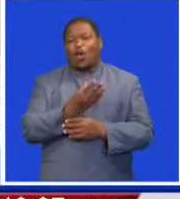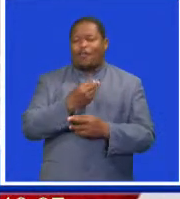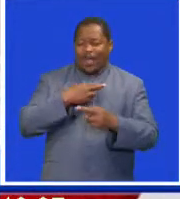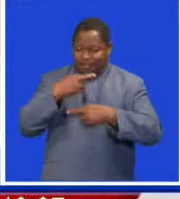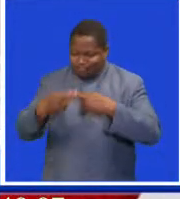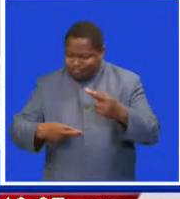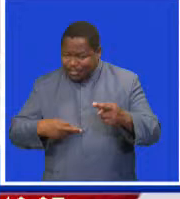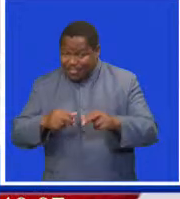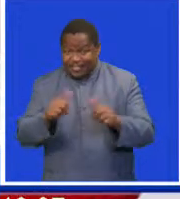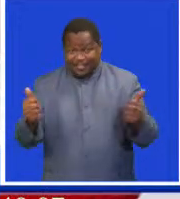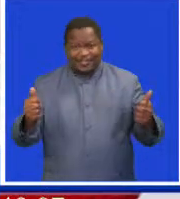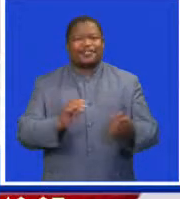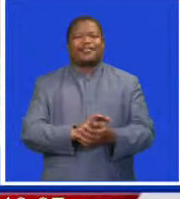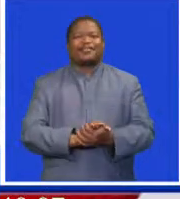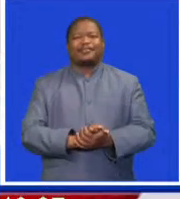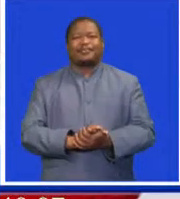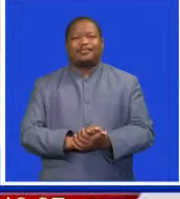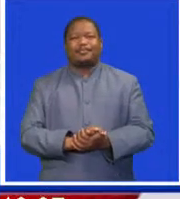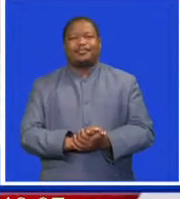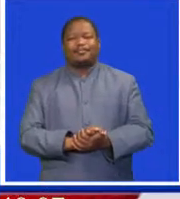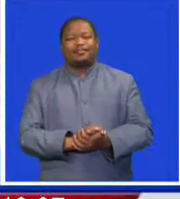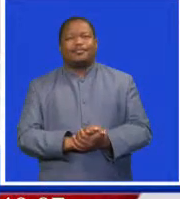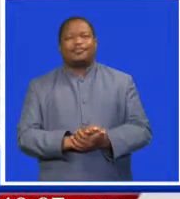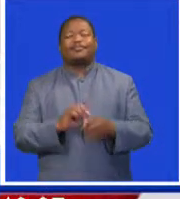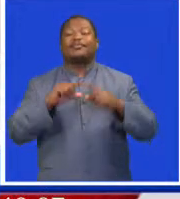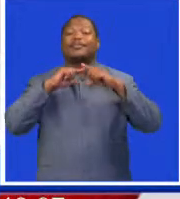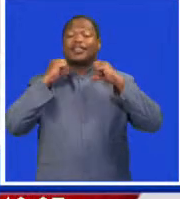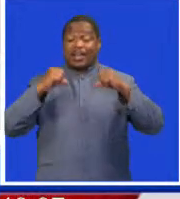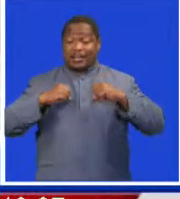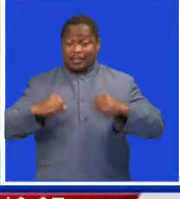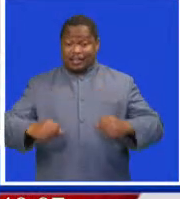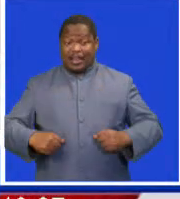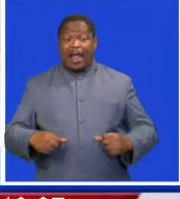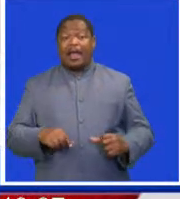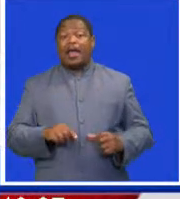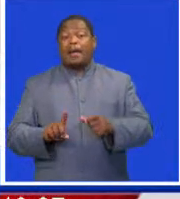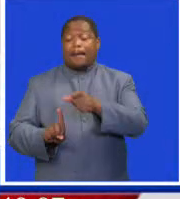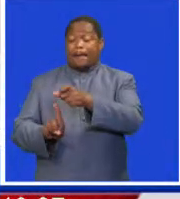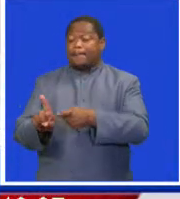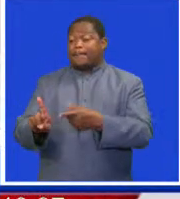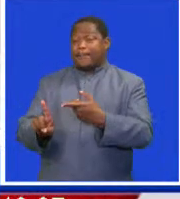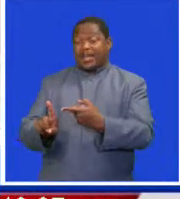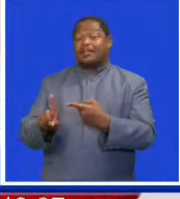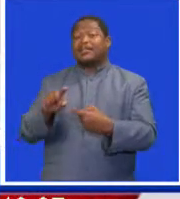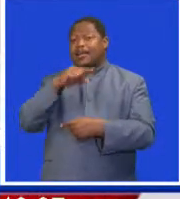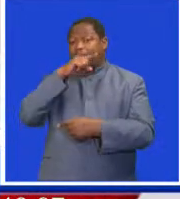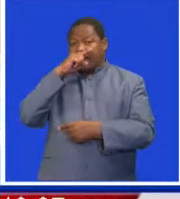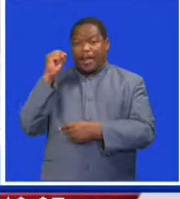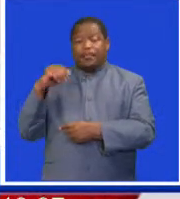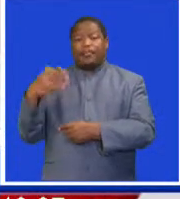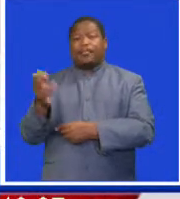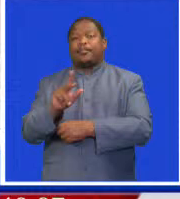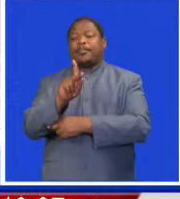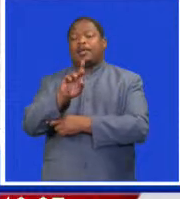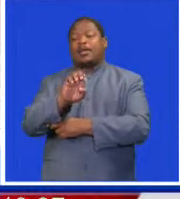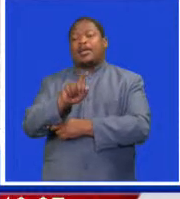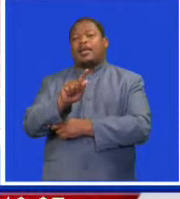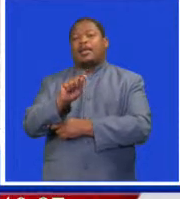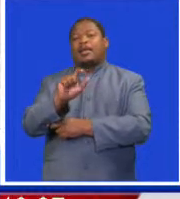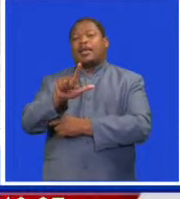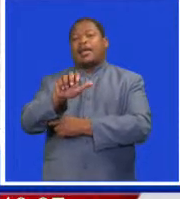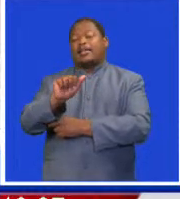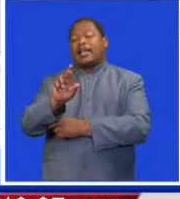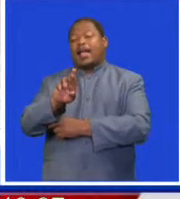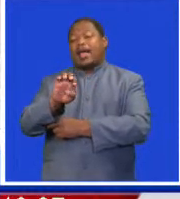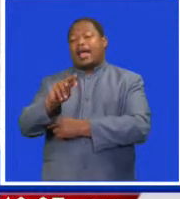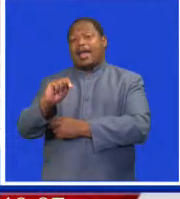lebe balungiselela letinkonzo tesomhlolo Festival of Praise Mandla Ketlareng uthi umkhuhlane